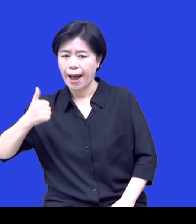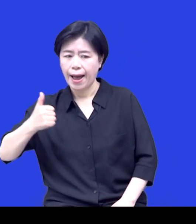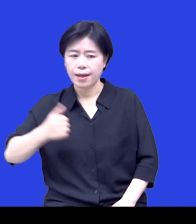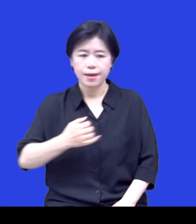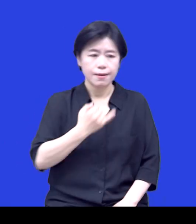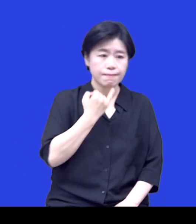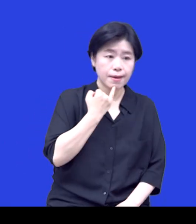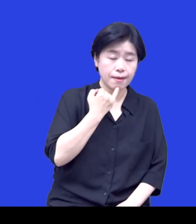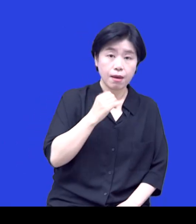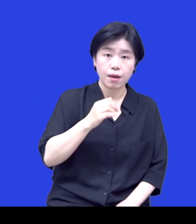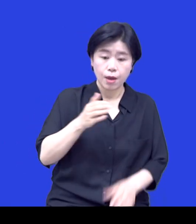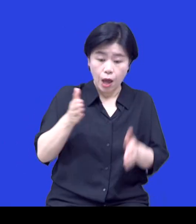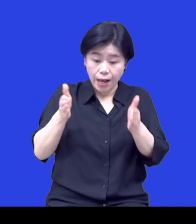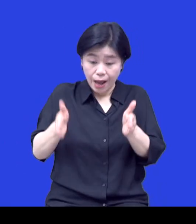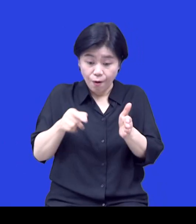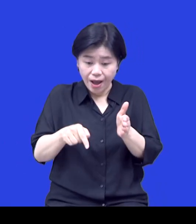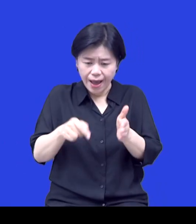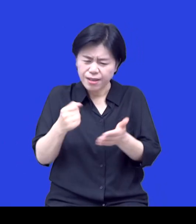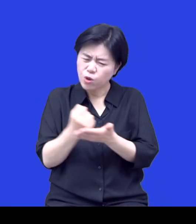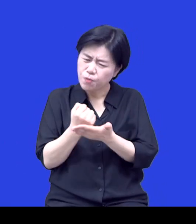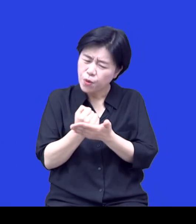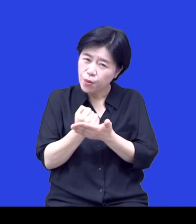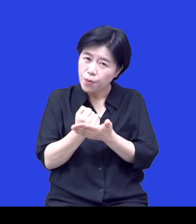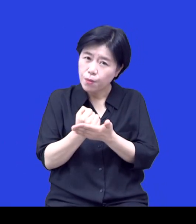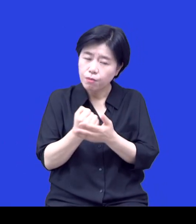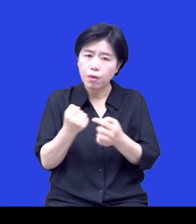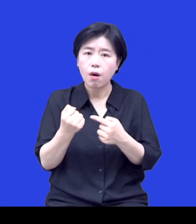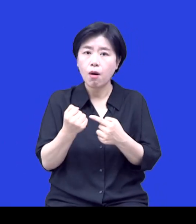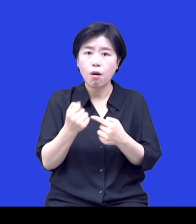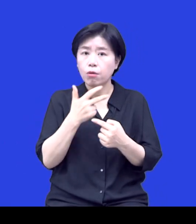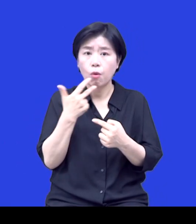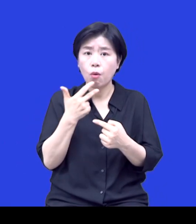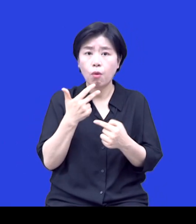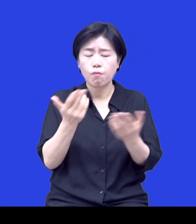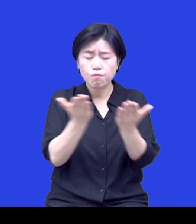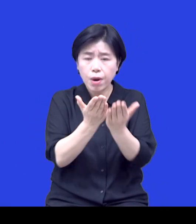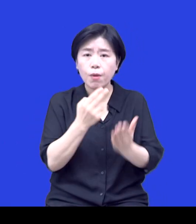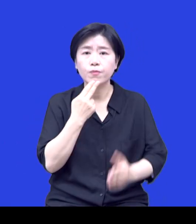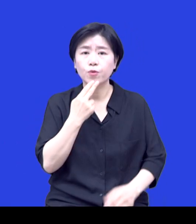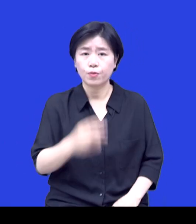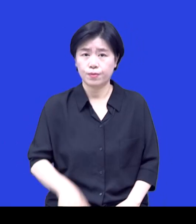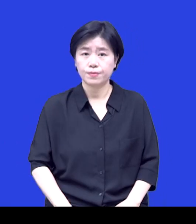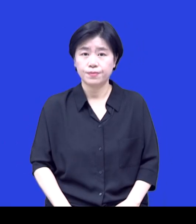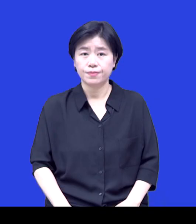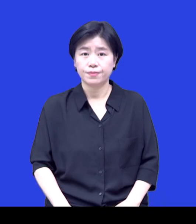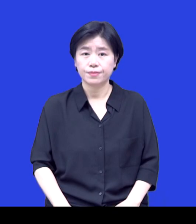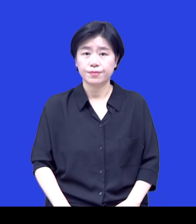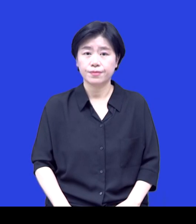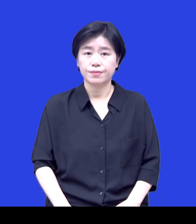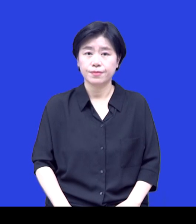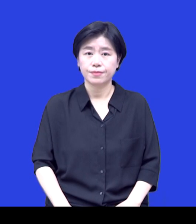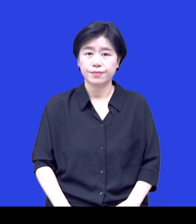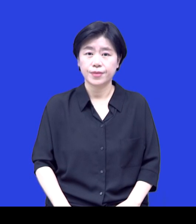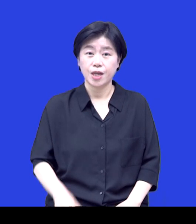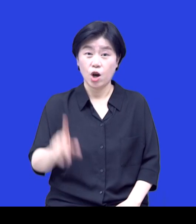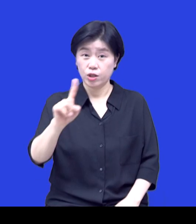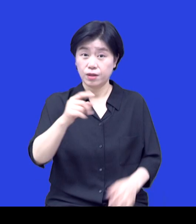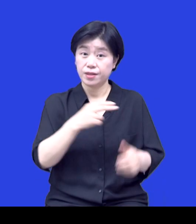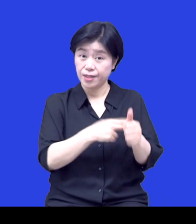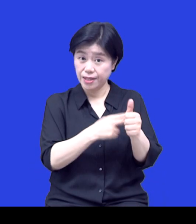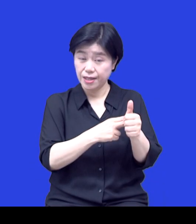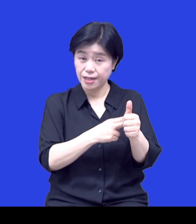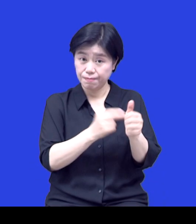안 볼 건 아니지만 아니지. 약간 섭섭해. 네. 그 영어 단어에 없잖아요. 그럼요. 이런 게 한국어에 있는 그러니까 거죠. 이어령 그런 사람들- 씨의 네. 그 글에 보면은